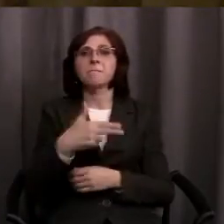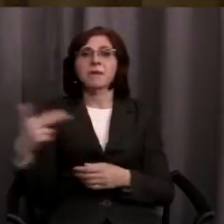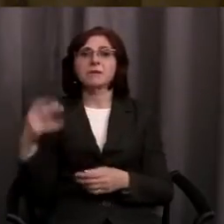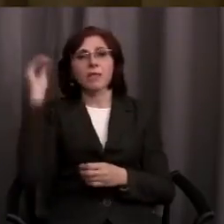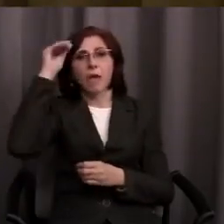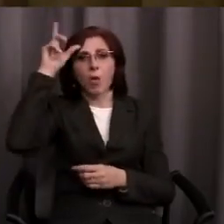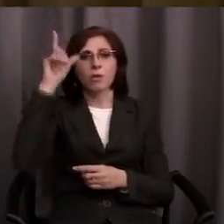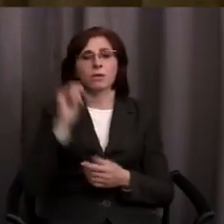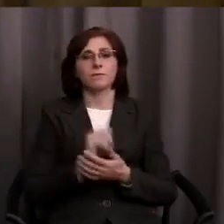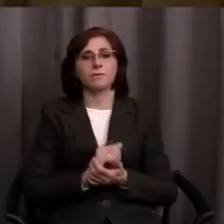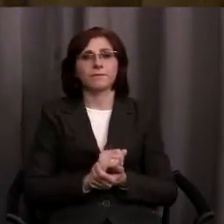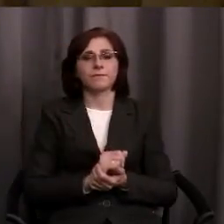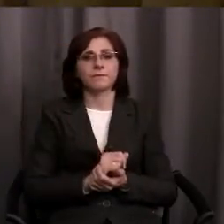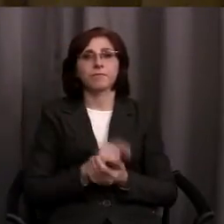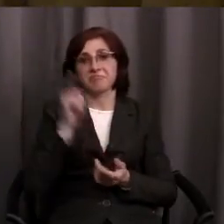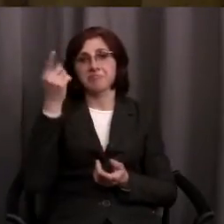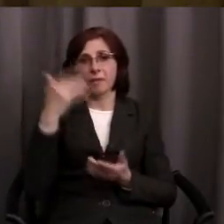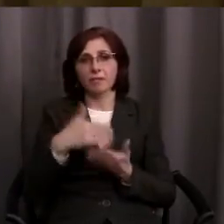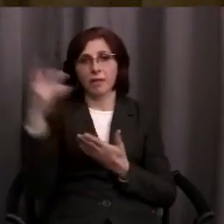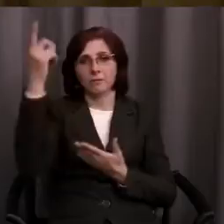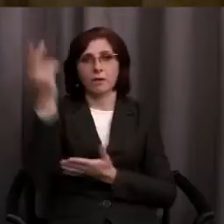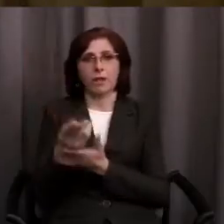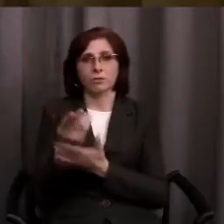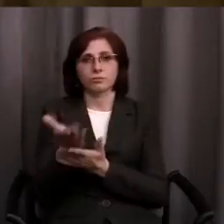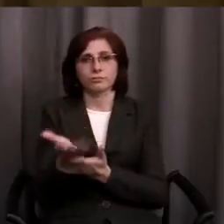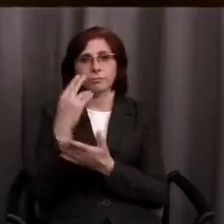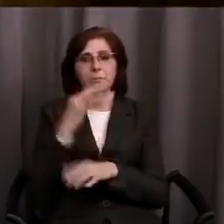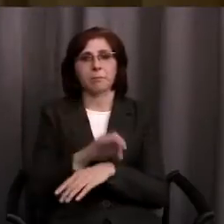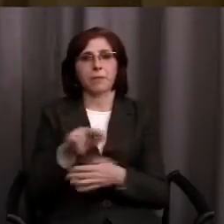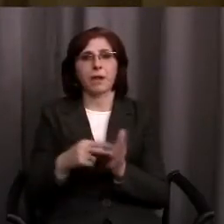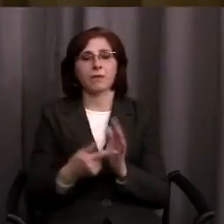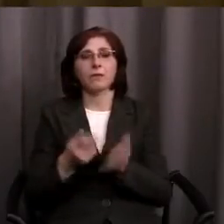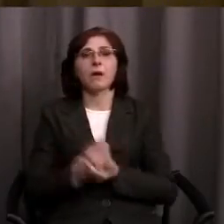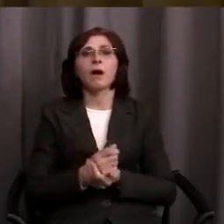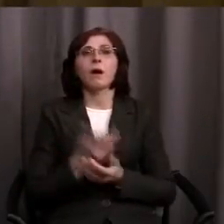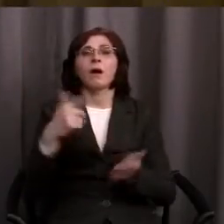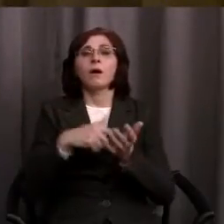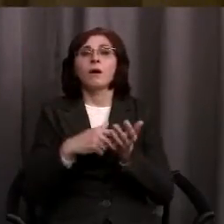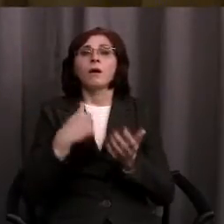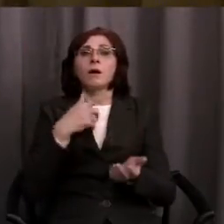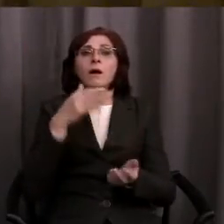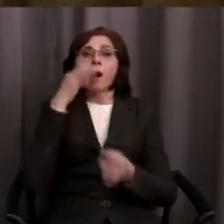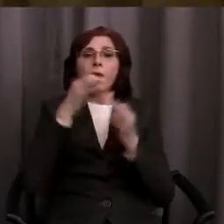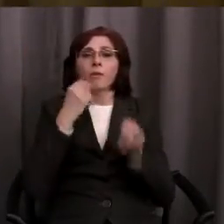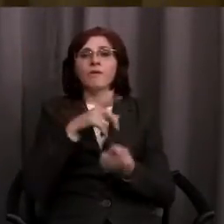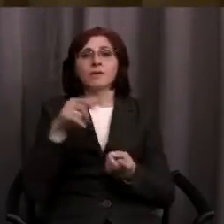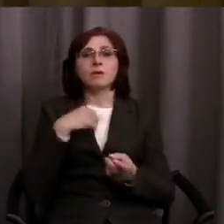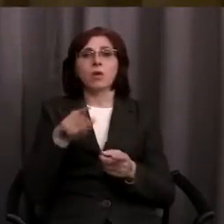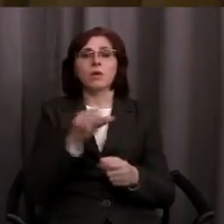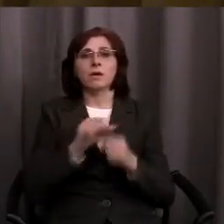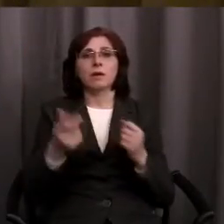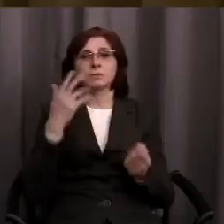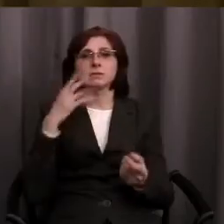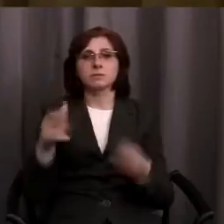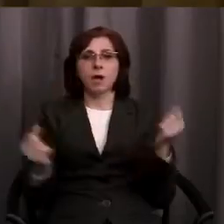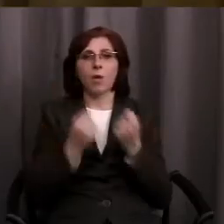Ministerstwie Nauki, no i on tam nadal leży. Natomiast to, o czym tutaj mówimy, jest pewnym